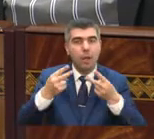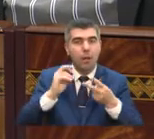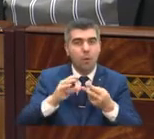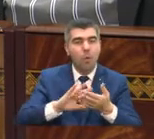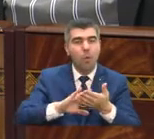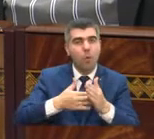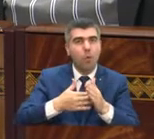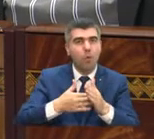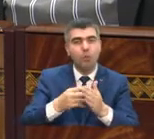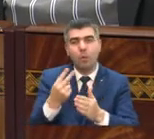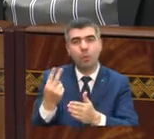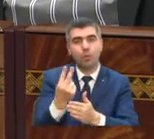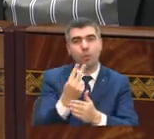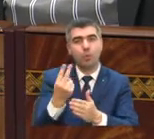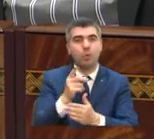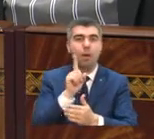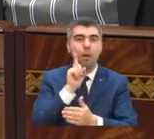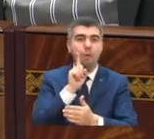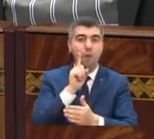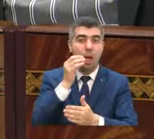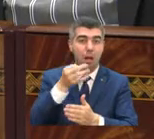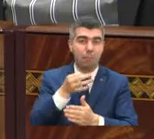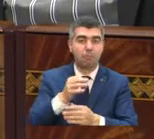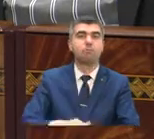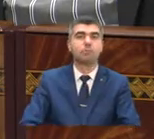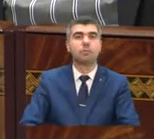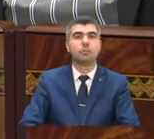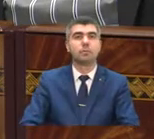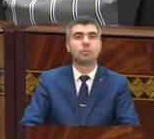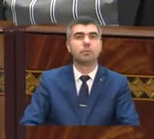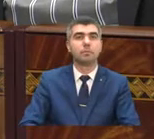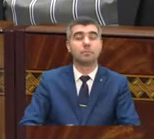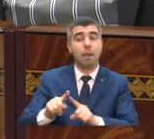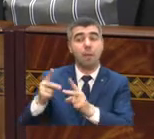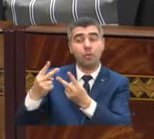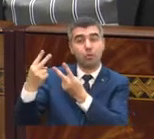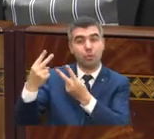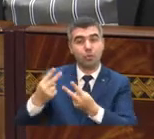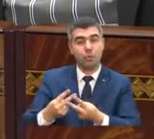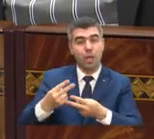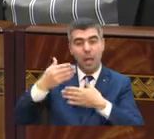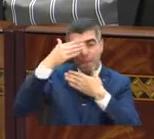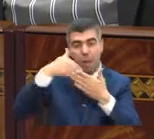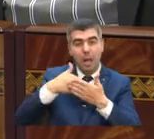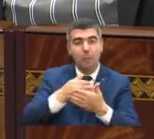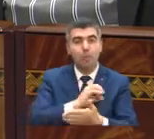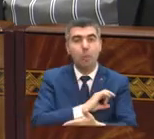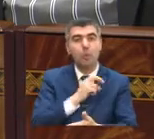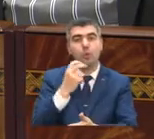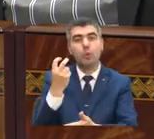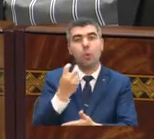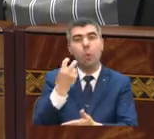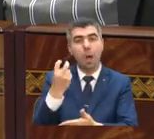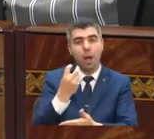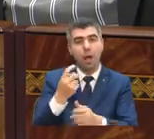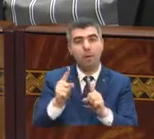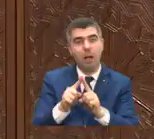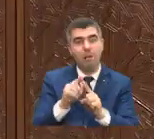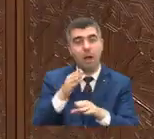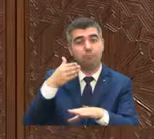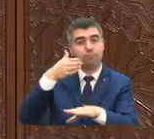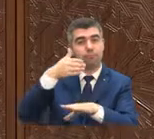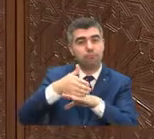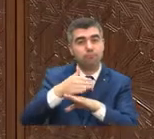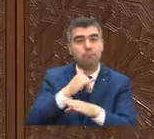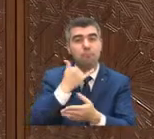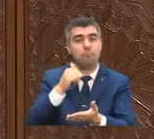ضحيتها فتاتين بريئتين جاءتا إلى المغرب بغرض السياحة فلقيتا حتفهما بهذه